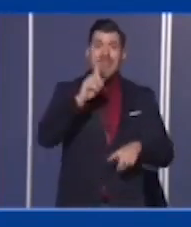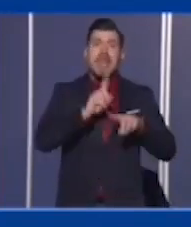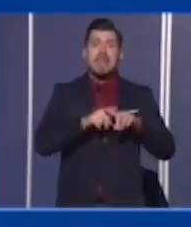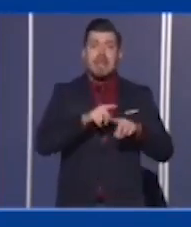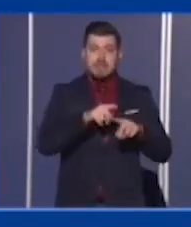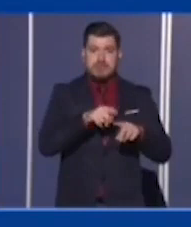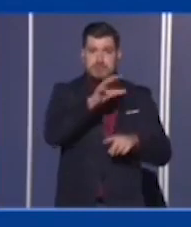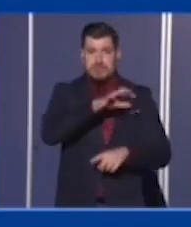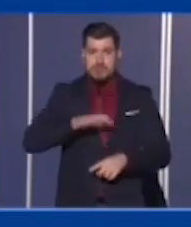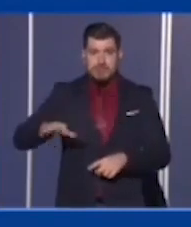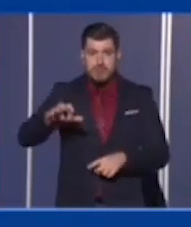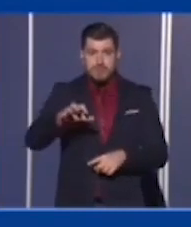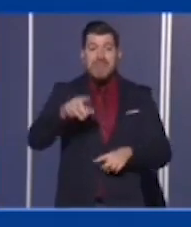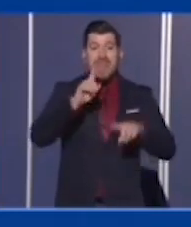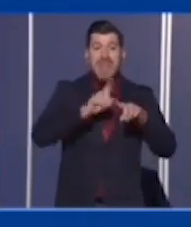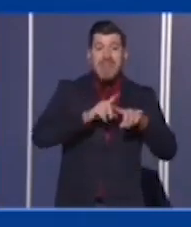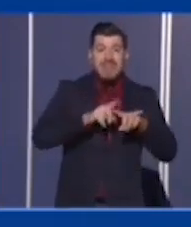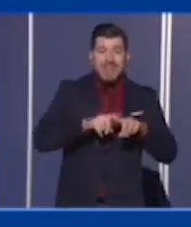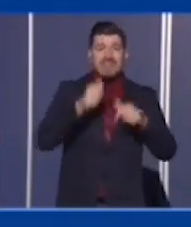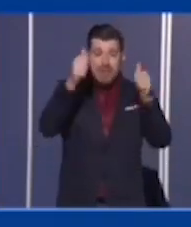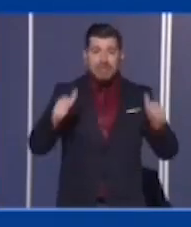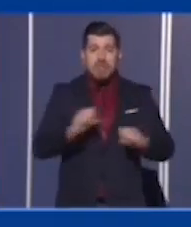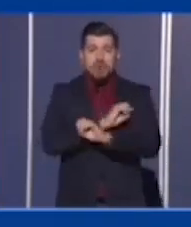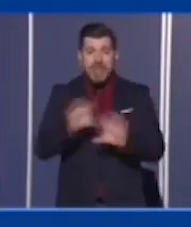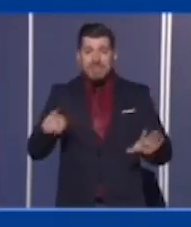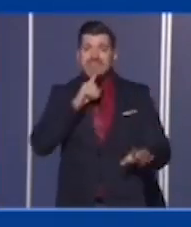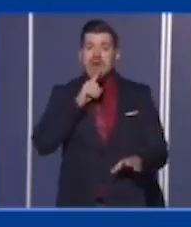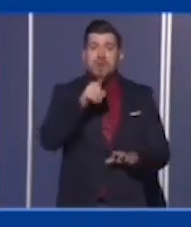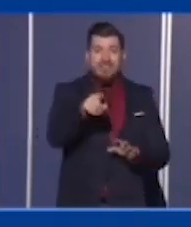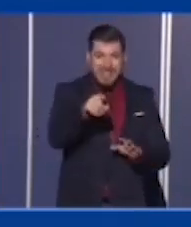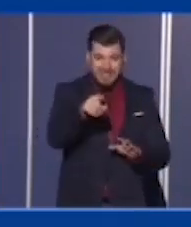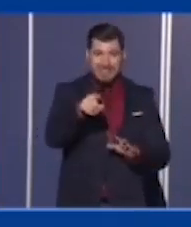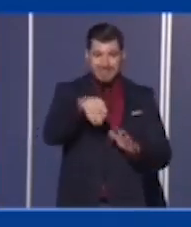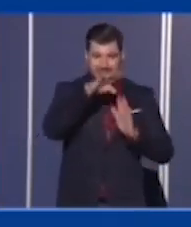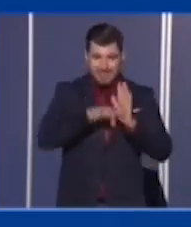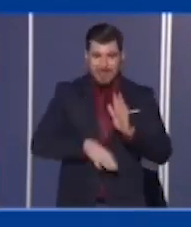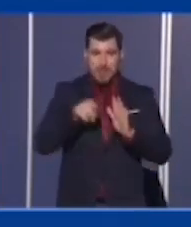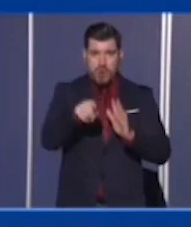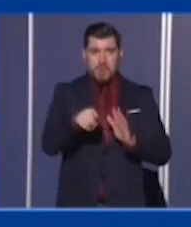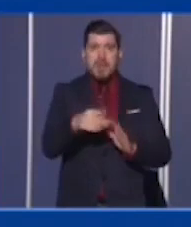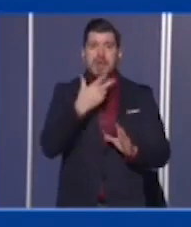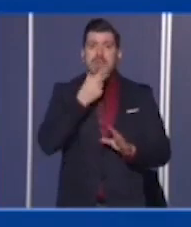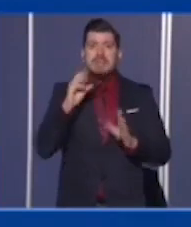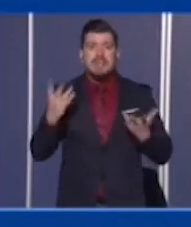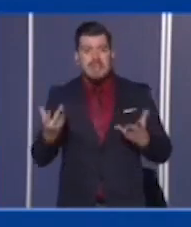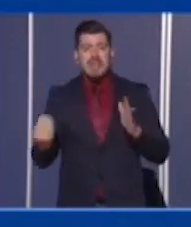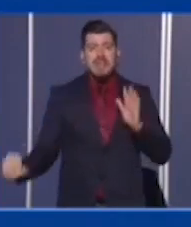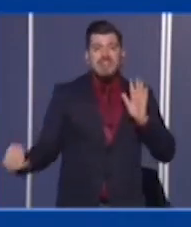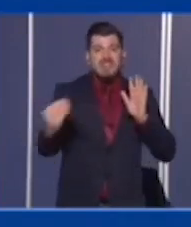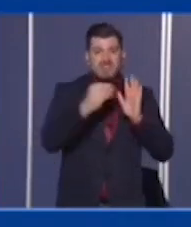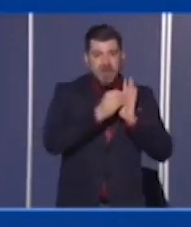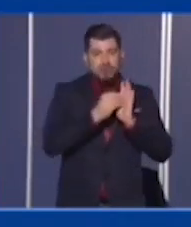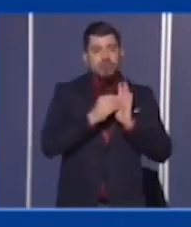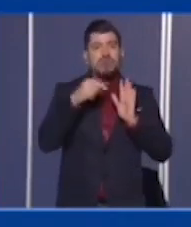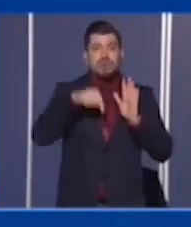Επίσης, το 9% των ελληνικών δημοσιεύσεων από αυτά τα προγράμματα μνημονεύεται και κατατάσσεται μεταξύ αυτών που έχουν